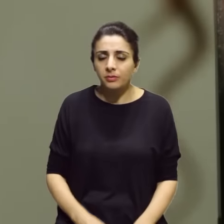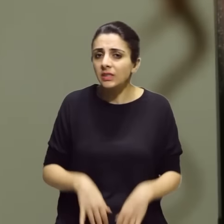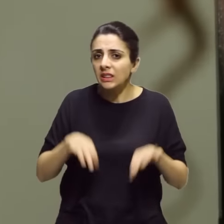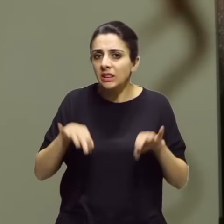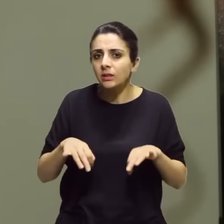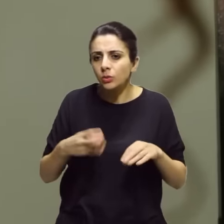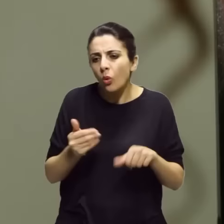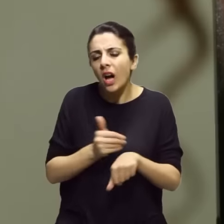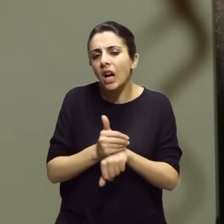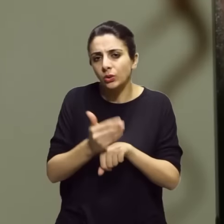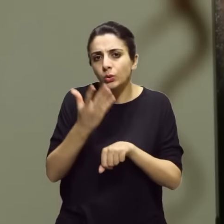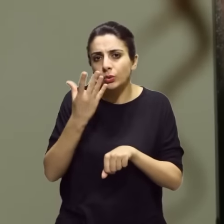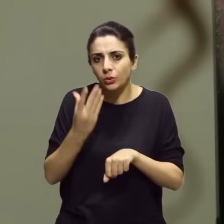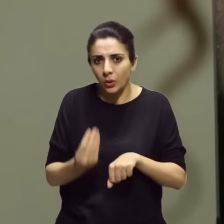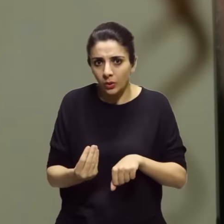Şimdi çok geç.